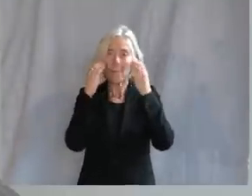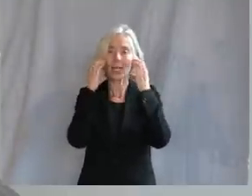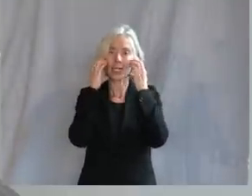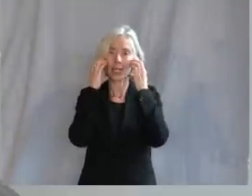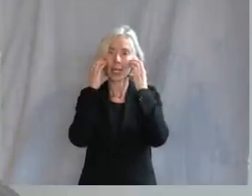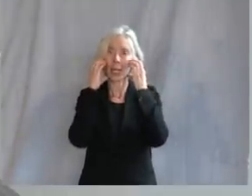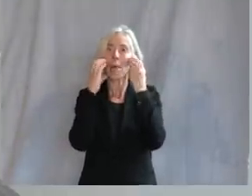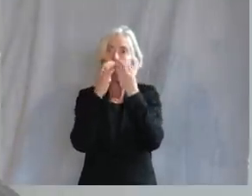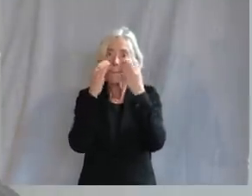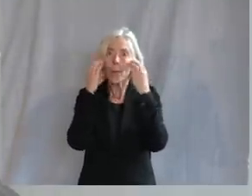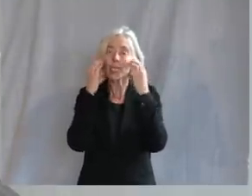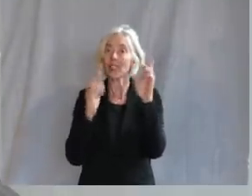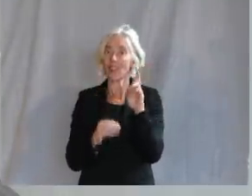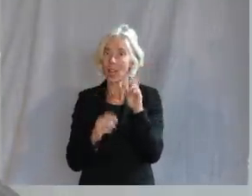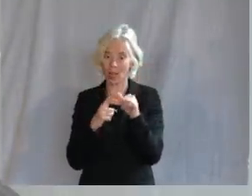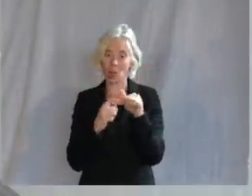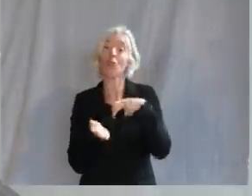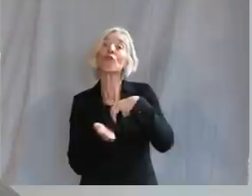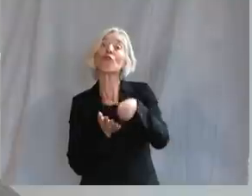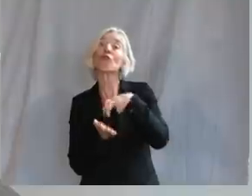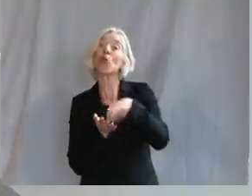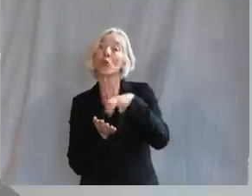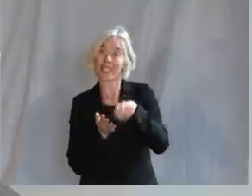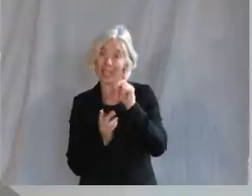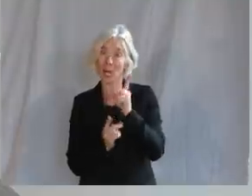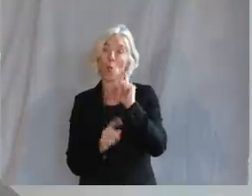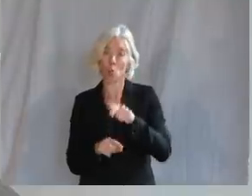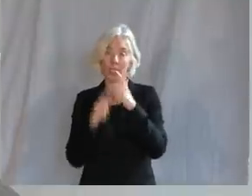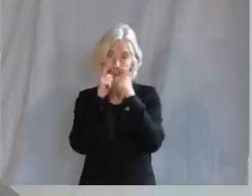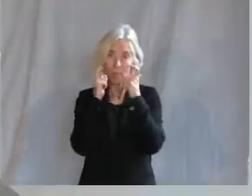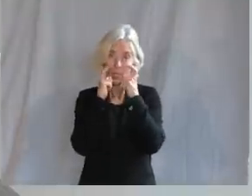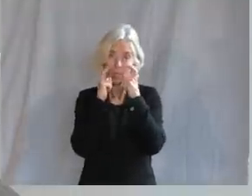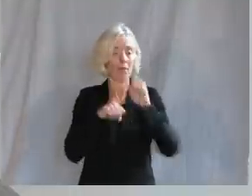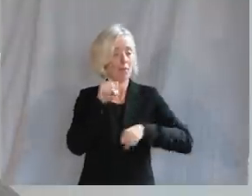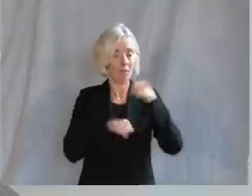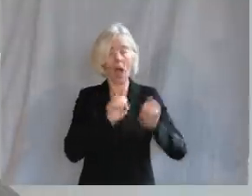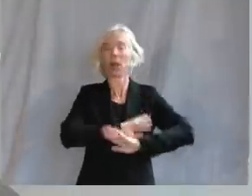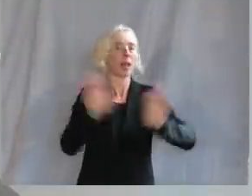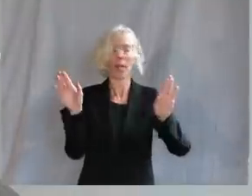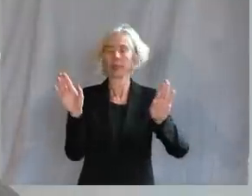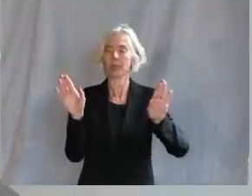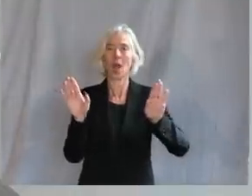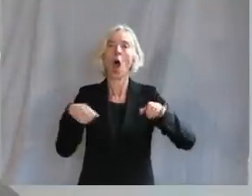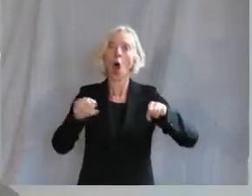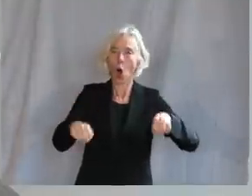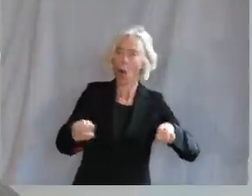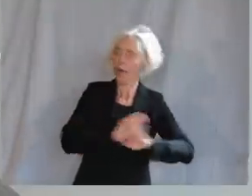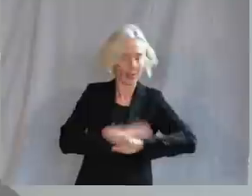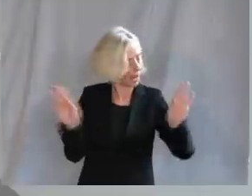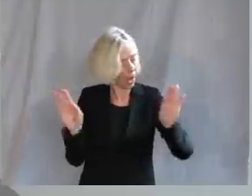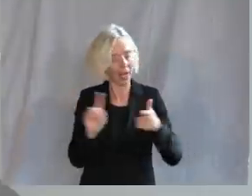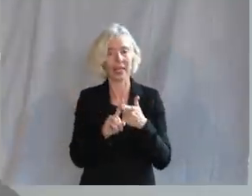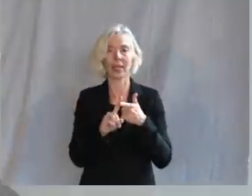für Fußgänger, sie gilt nicht für Radfahrerinnen und Radfahrer oder Rollerfahrerinnen und Rollerfahrer